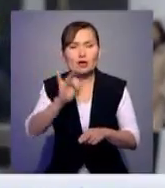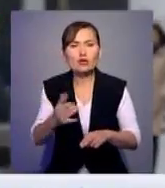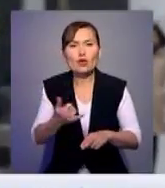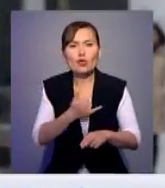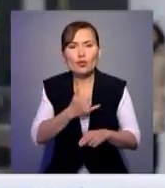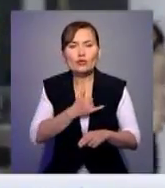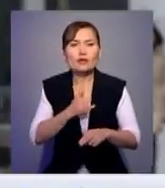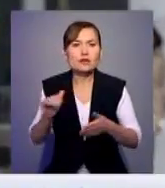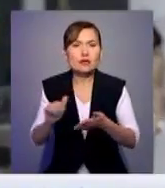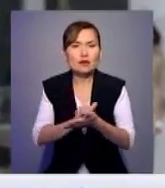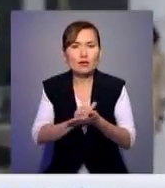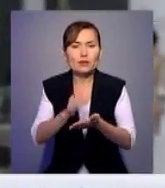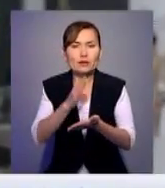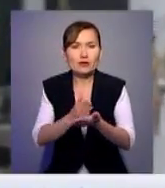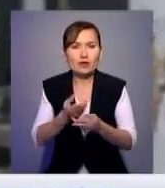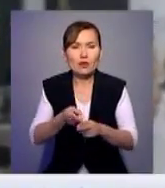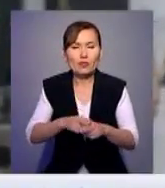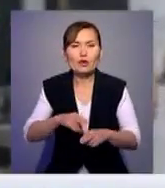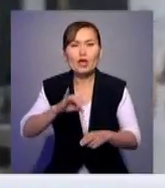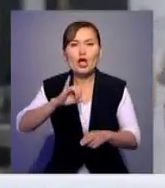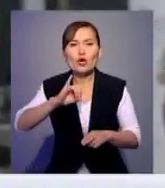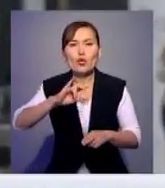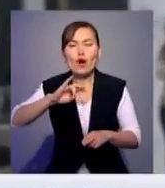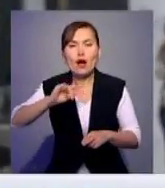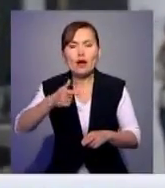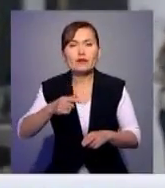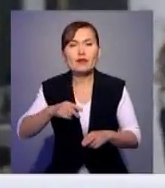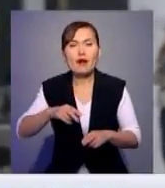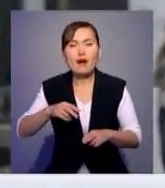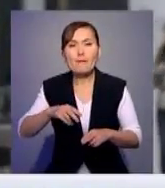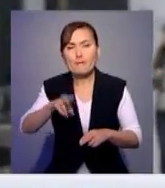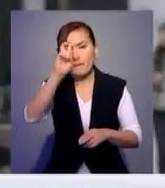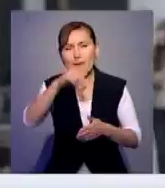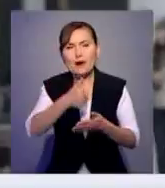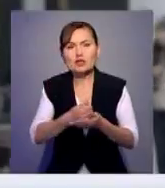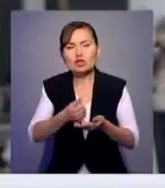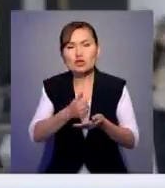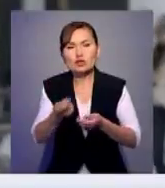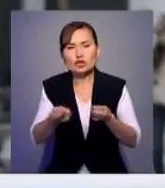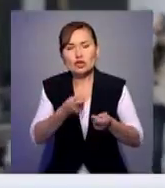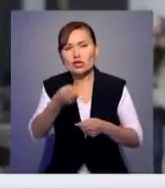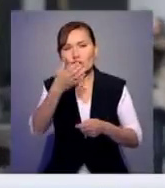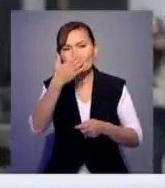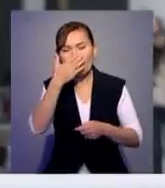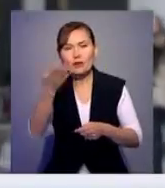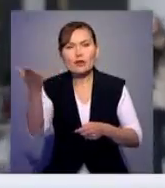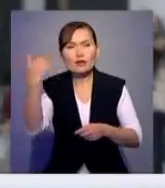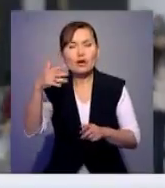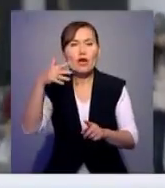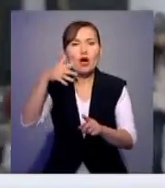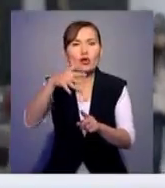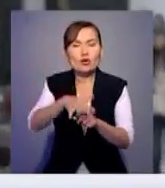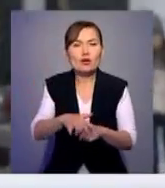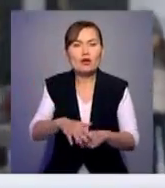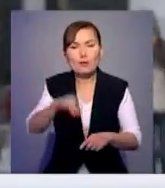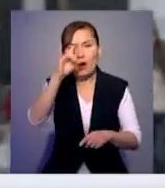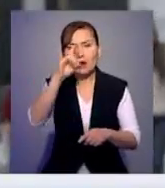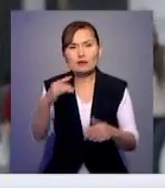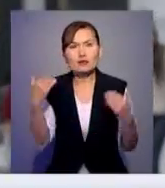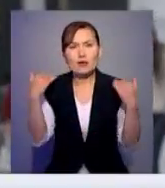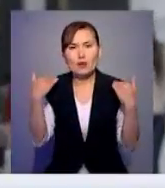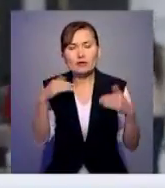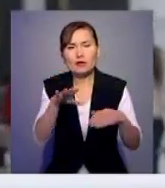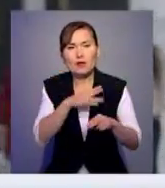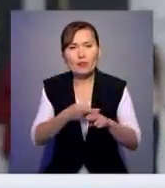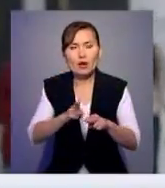қыпшақ батырларынан тұрған. Юань патшасы Құбылай Жапонияға шабуылдағанда жауынгерлерінің арасында түркілерден шыққан қолбасшылар болған.